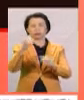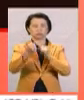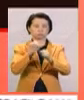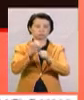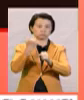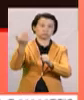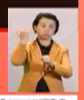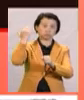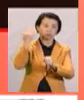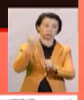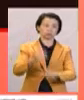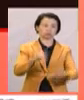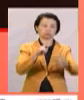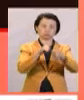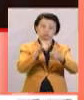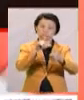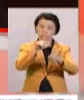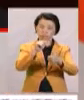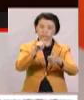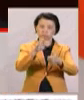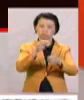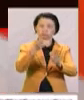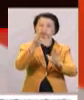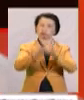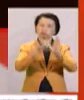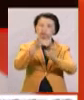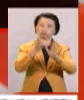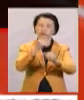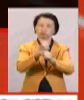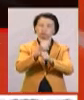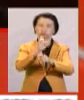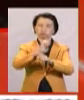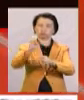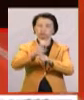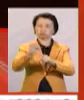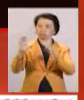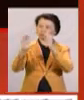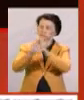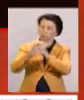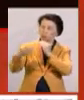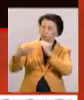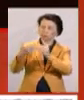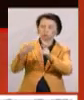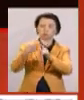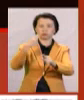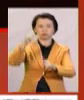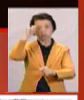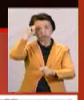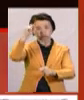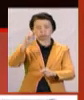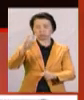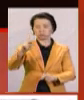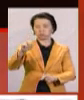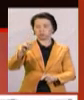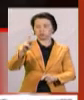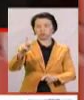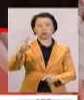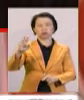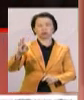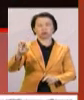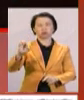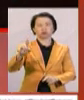Tahun lalu, Abdul Latif yang juga atlet Paralimpik negara merangkul emas menewaskan pencabar terdekat dari Terengganu, Nick Farizal